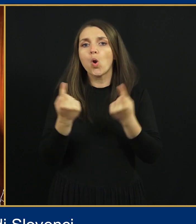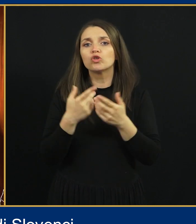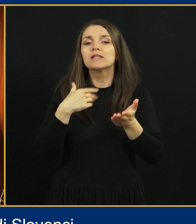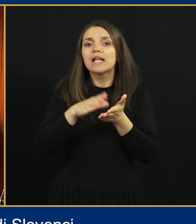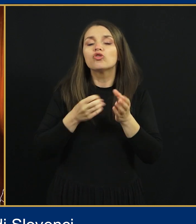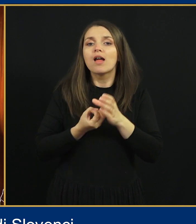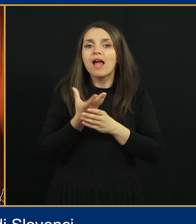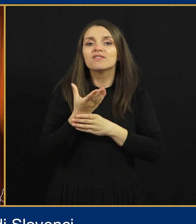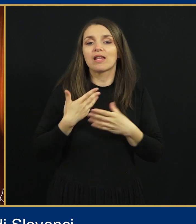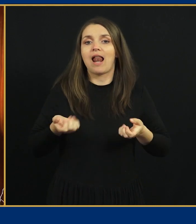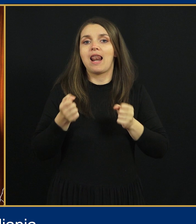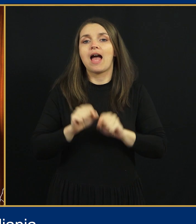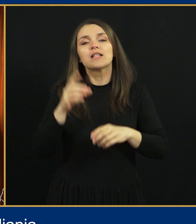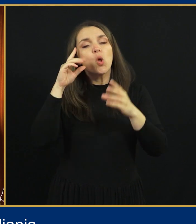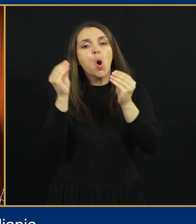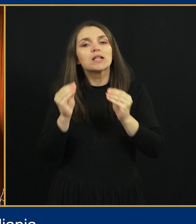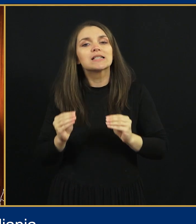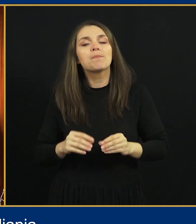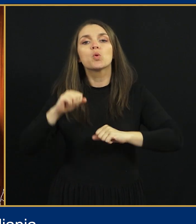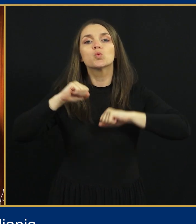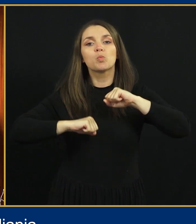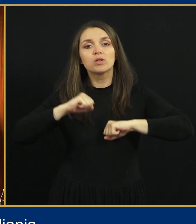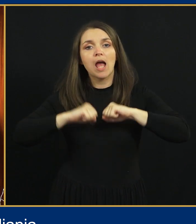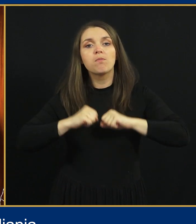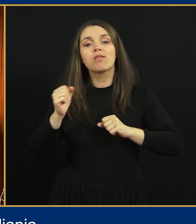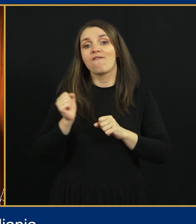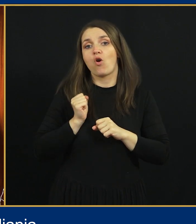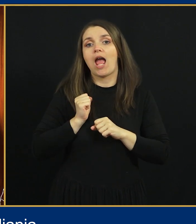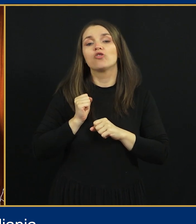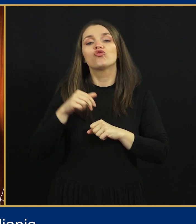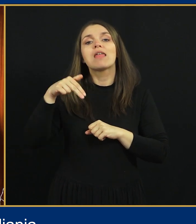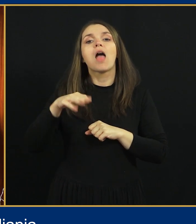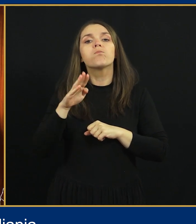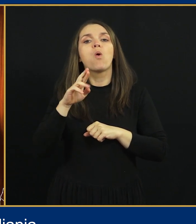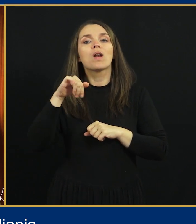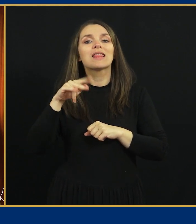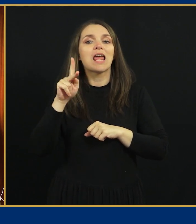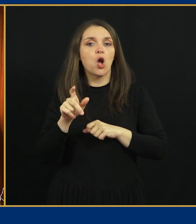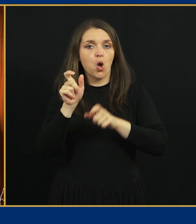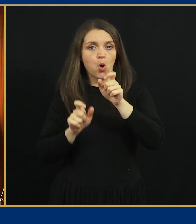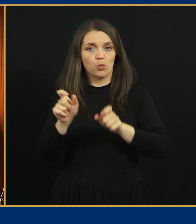okoliščinah začeli razvijati lasten koncept usposabljanja vojaških nabornikov.